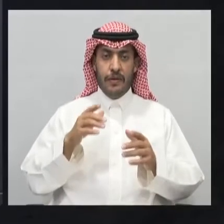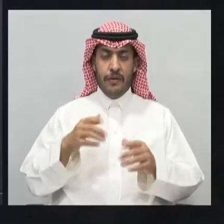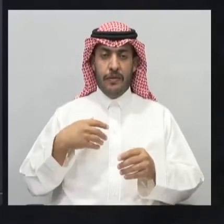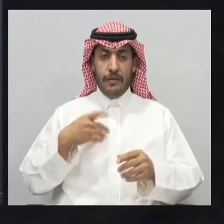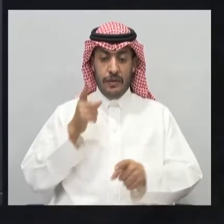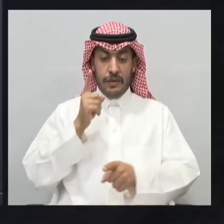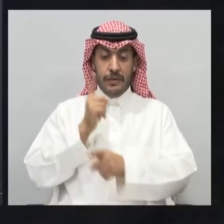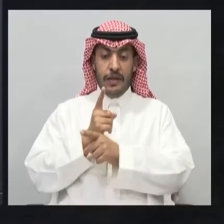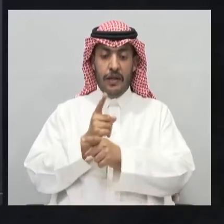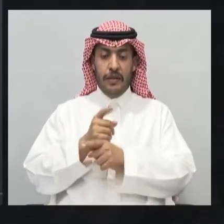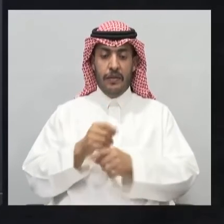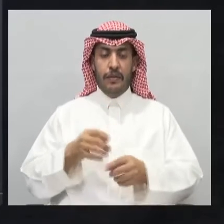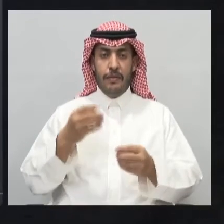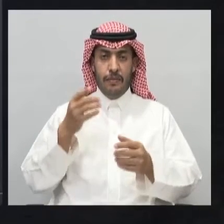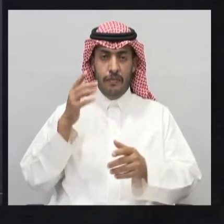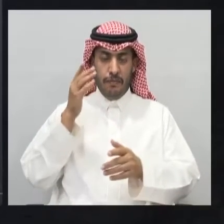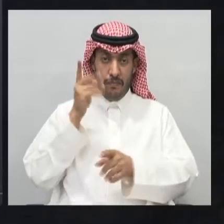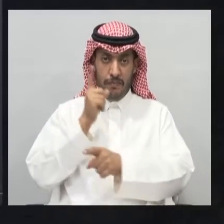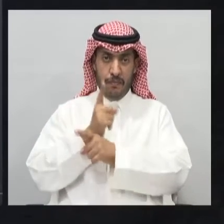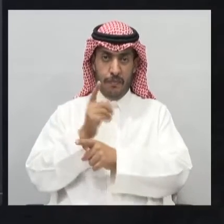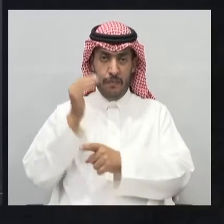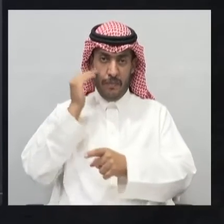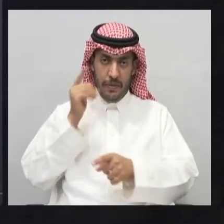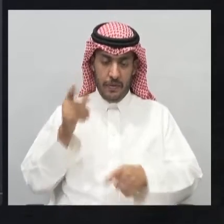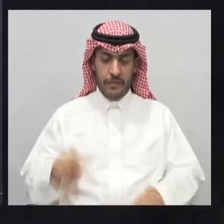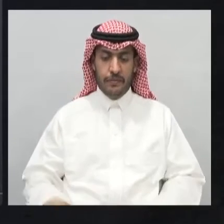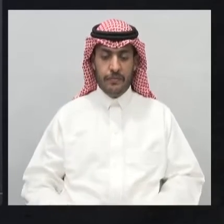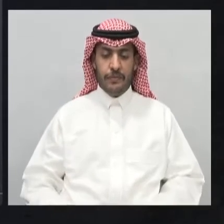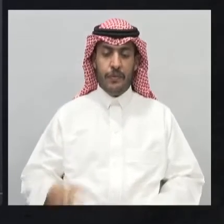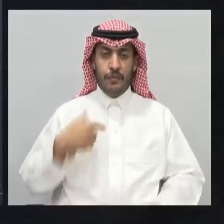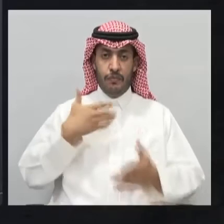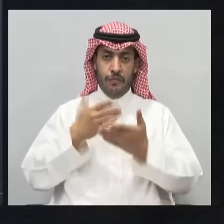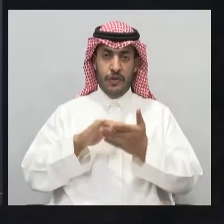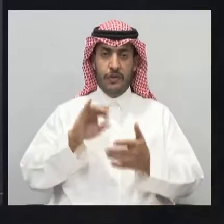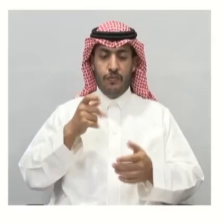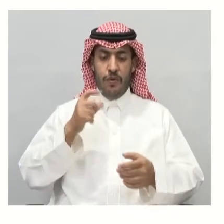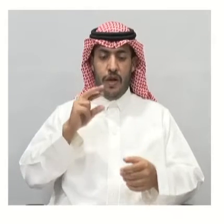زميلنا الاستاذ معاذ القرعاوي في لغه الاشاره بسم الله